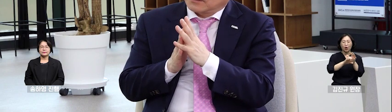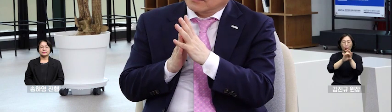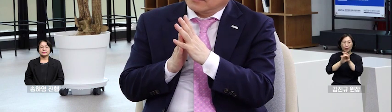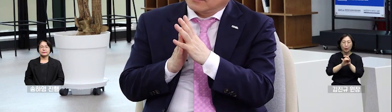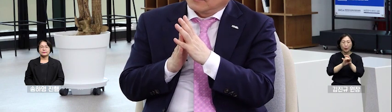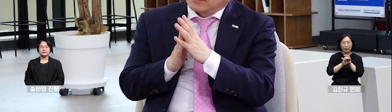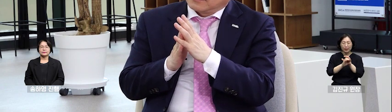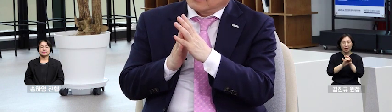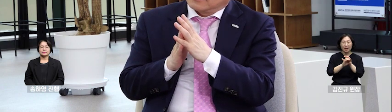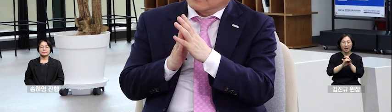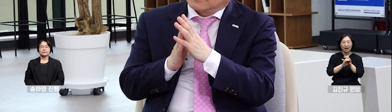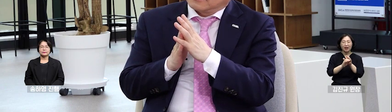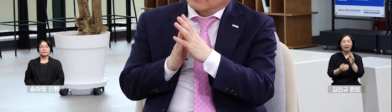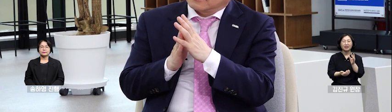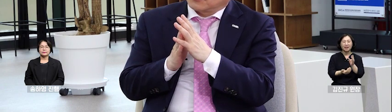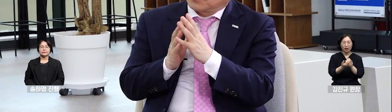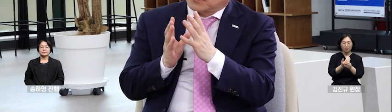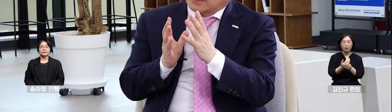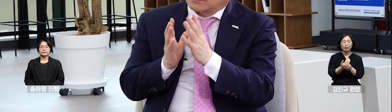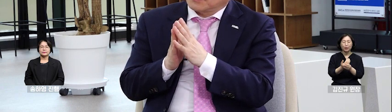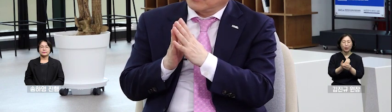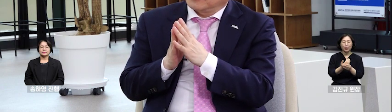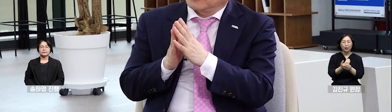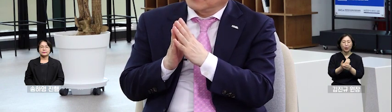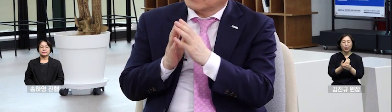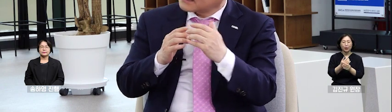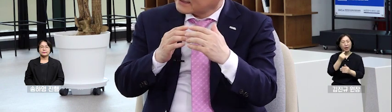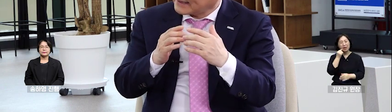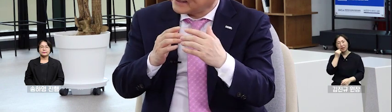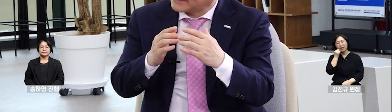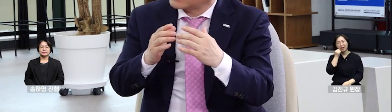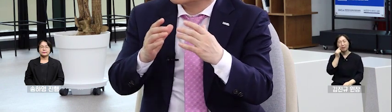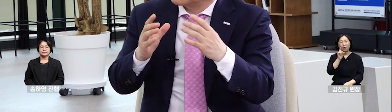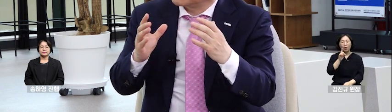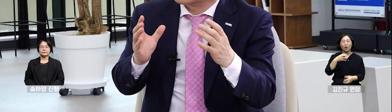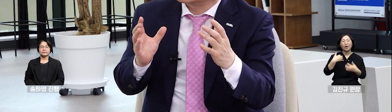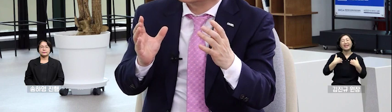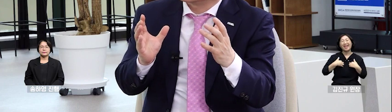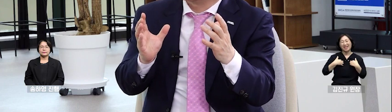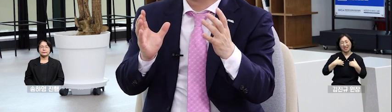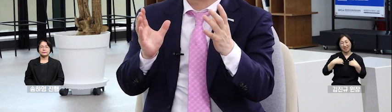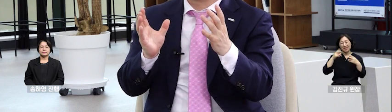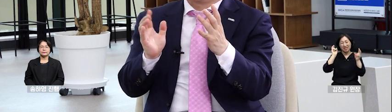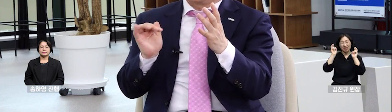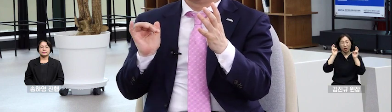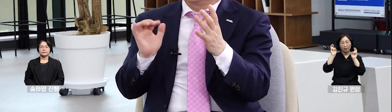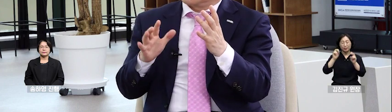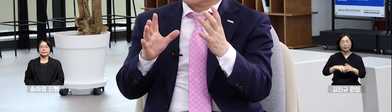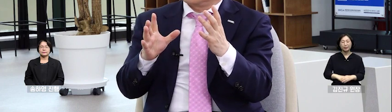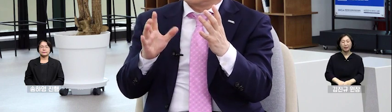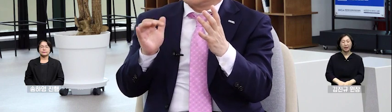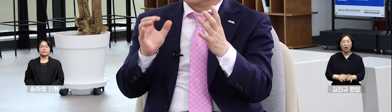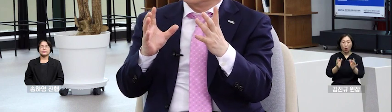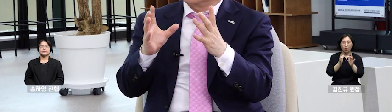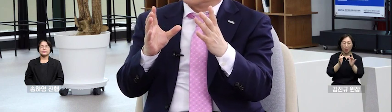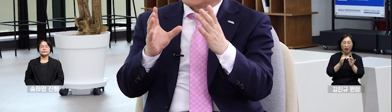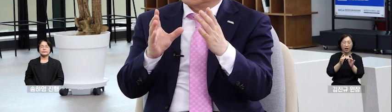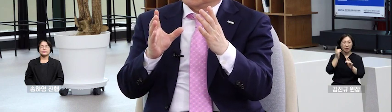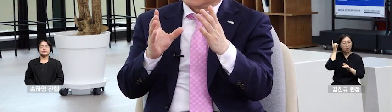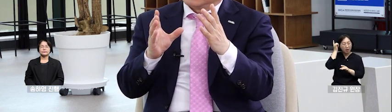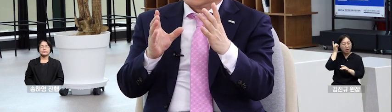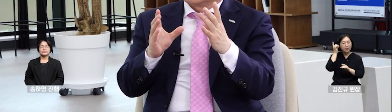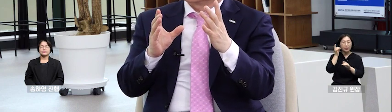시대가 되면서 어 각광받고 있는 거기 사실인지 게임 기업 입니다 아 게임기 논란으로 모바일로